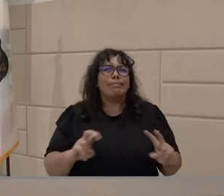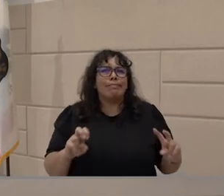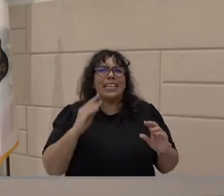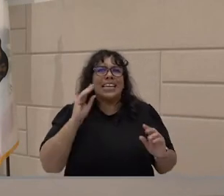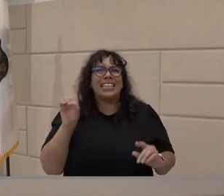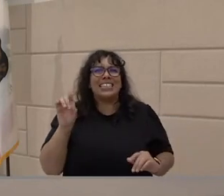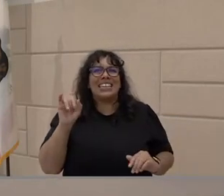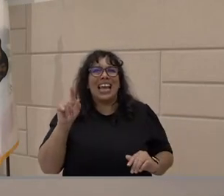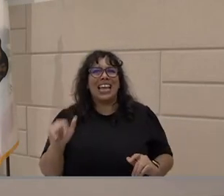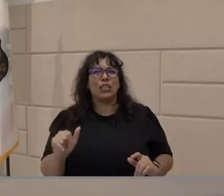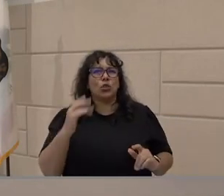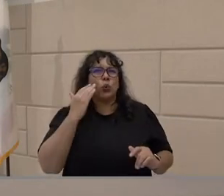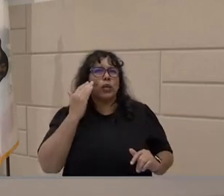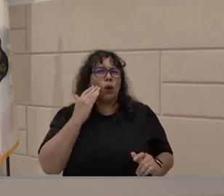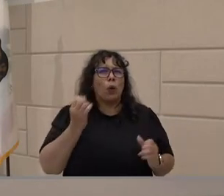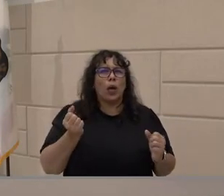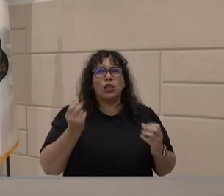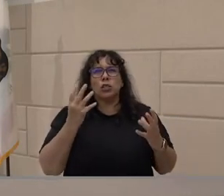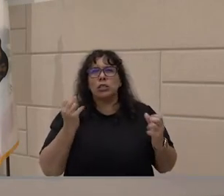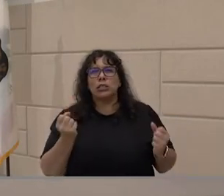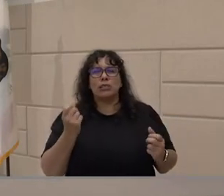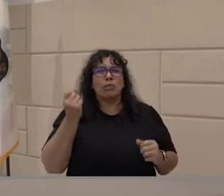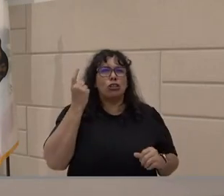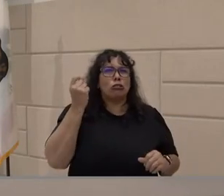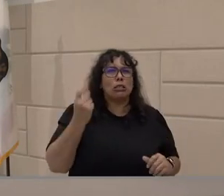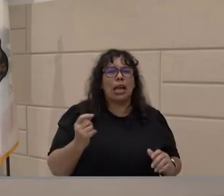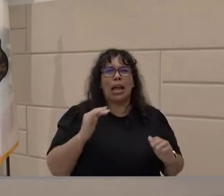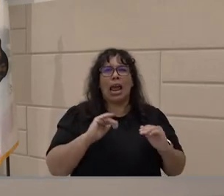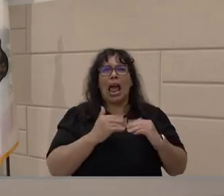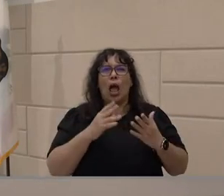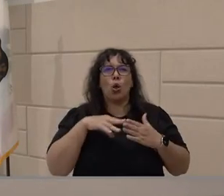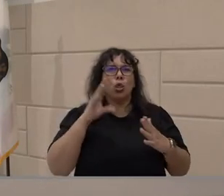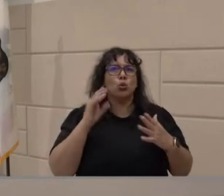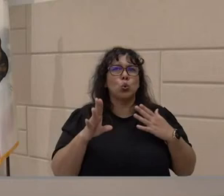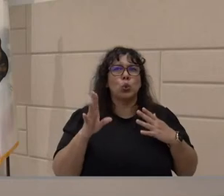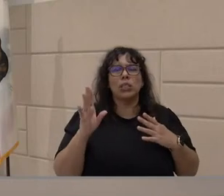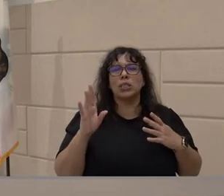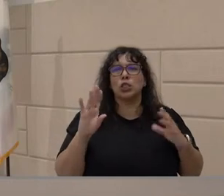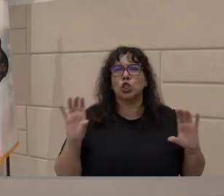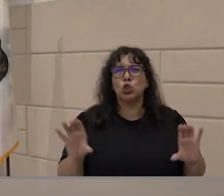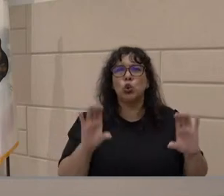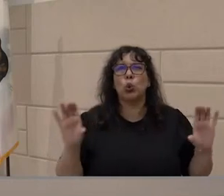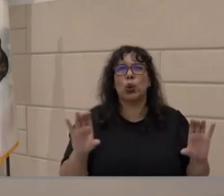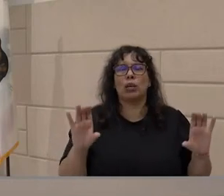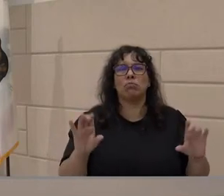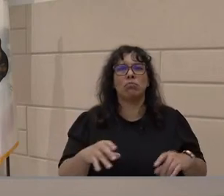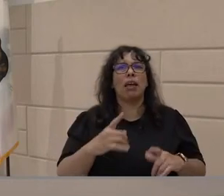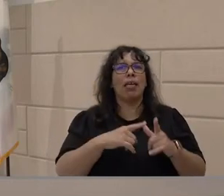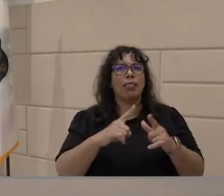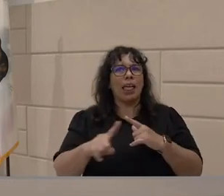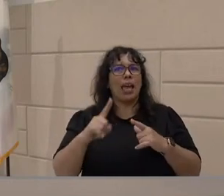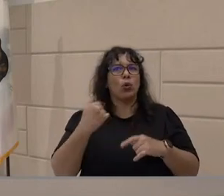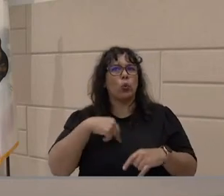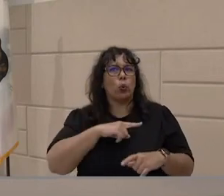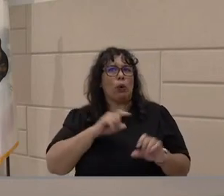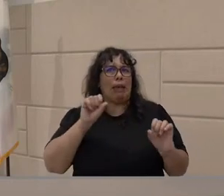จังจะเจออัมพีแก่หายถ้าบรรทุกเตะยืนจังจะเจออัมพีระเบียบอย่างไม่จุยซะ